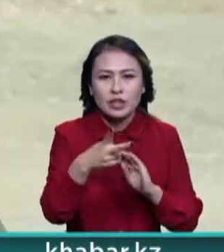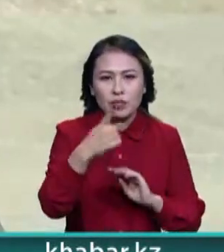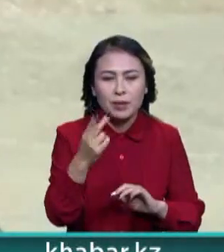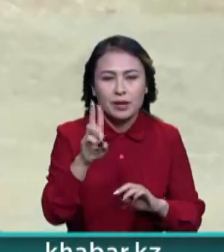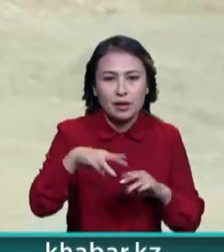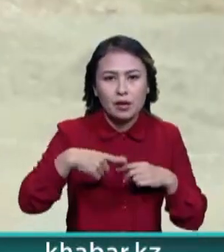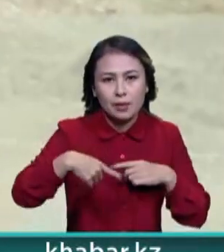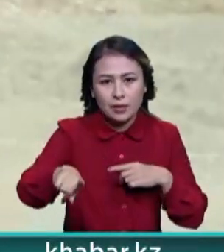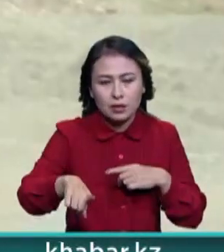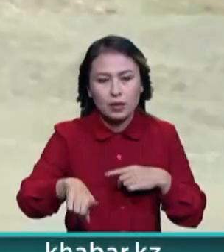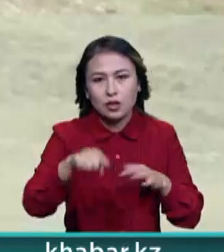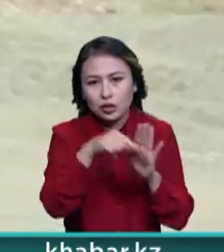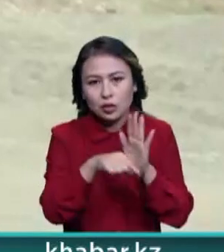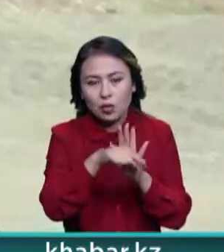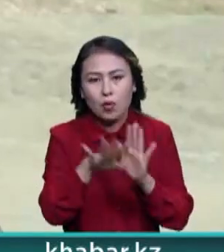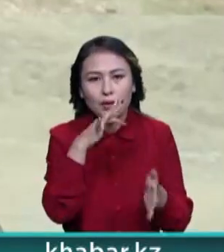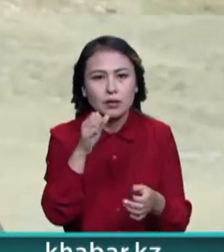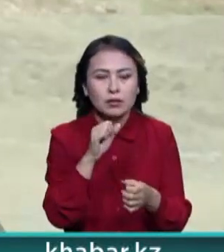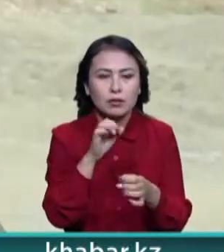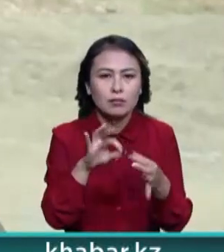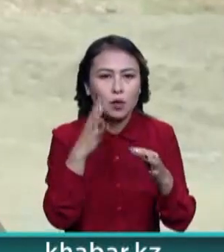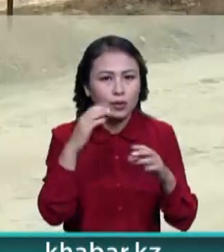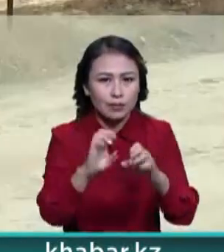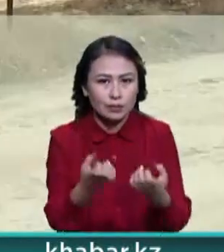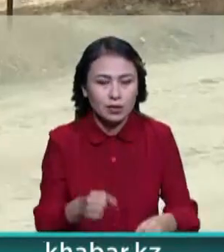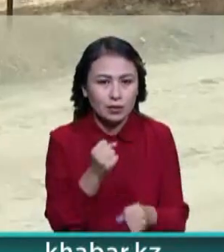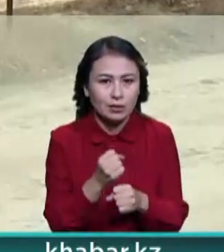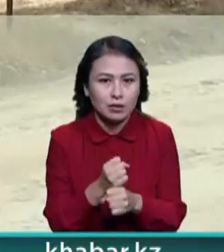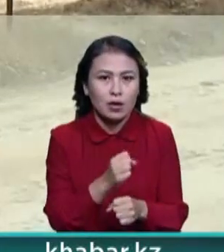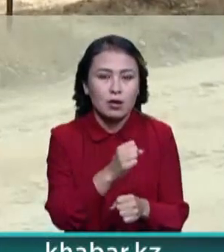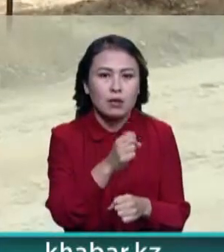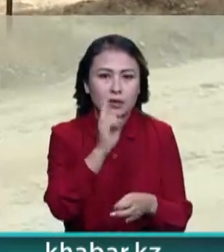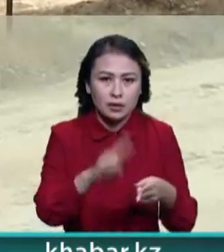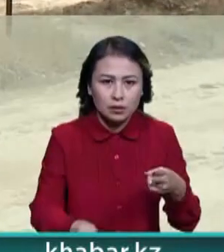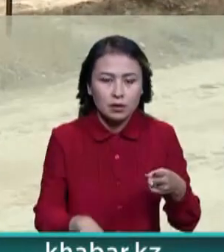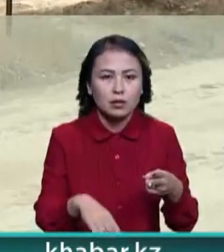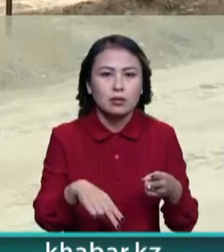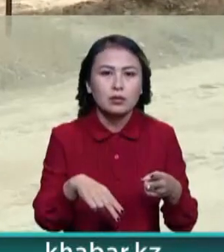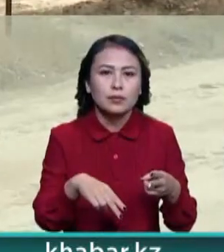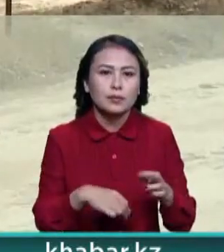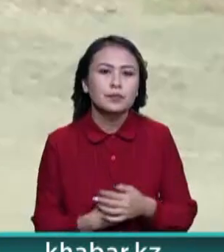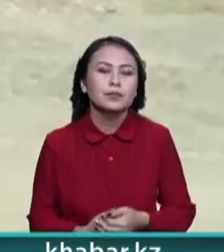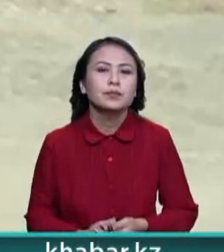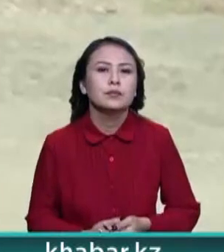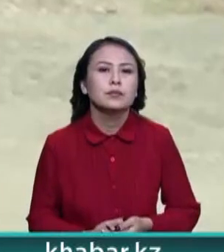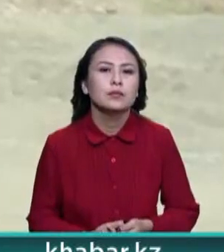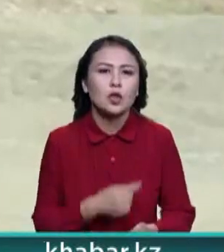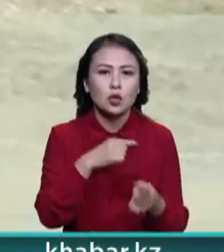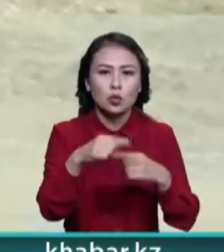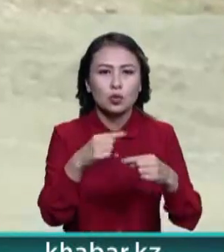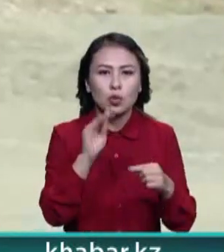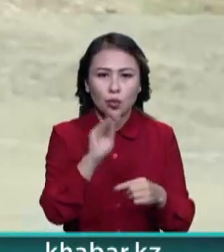километр ішкі орамдық желілер тартылып біткен. Қазіргі таңда колодезьдің ішінде счетчик